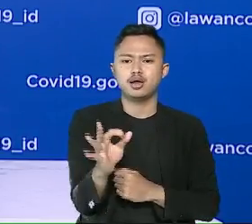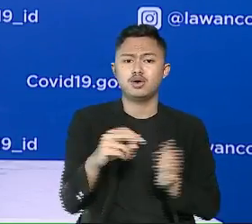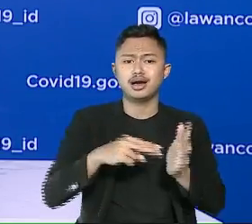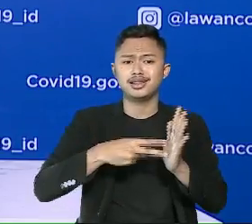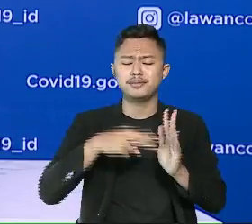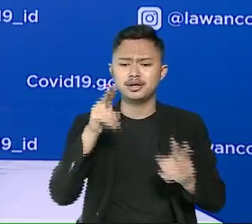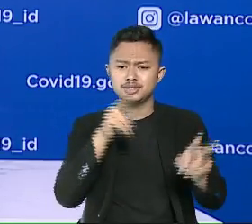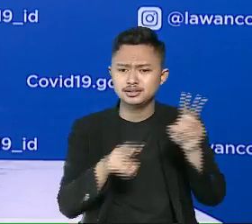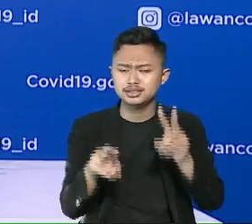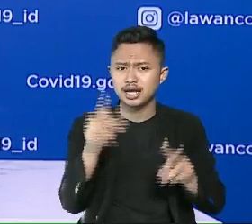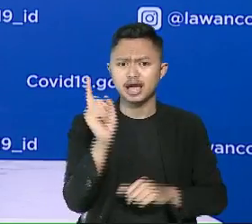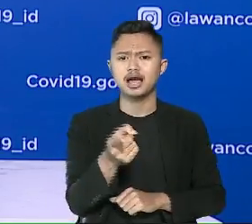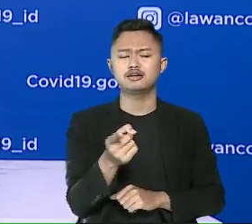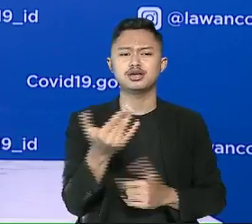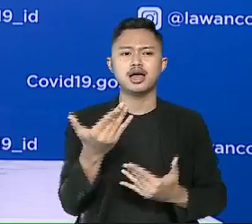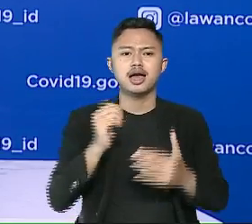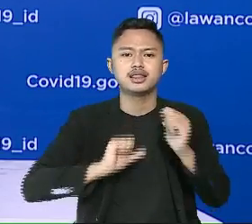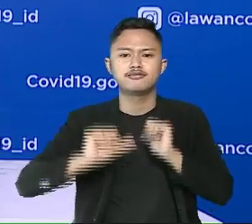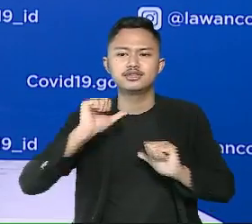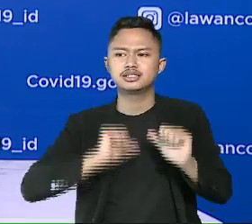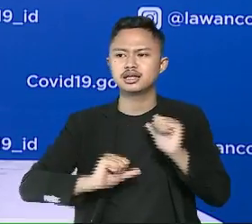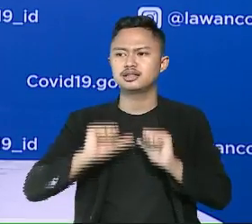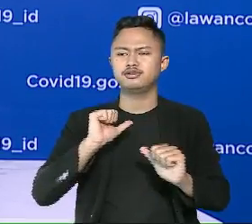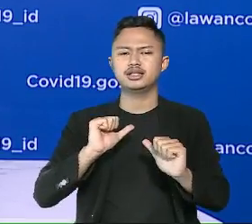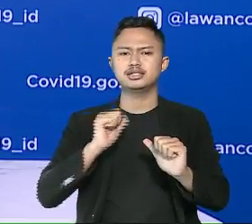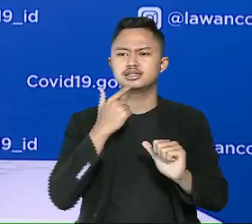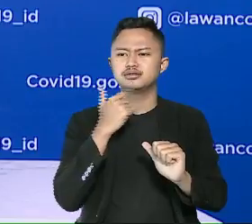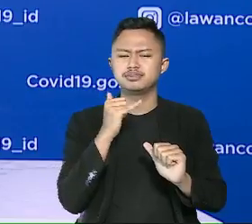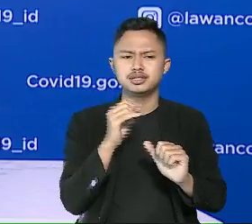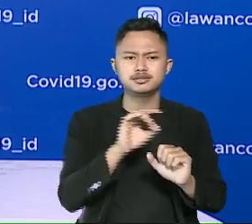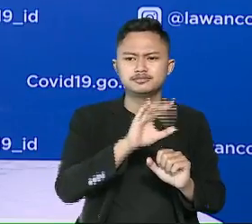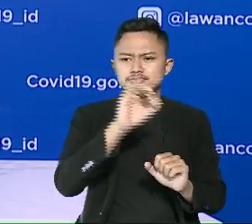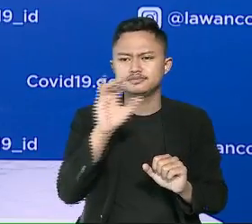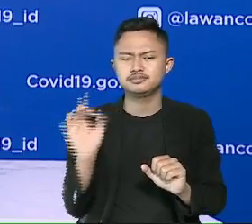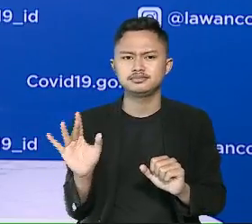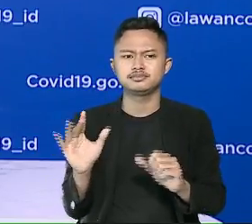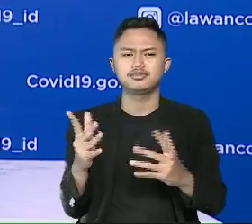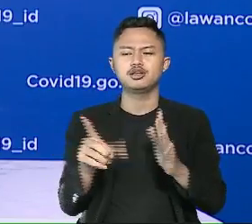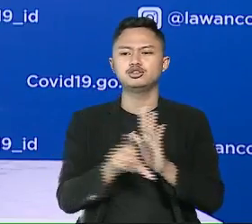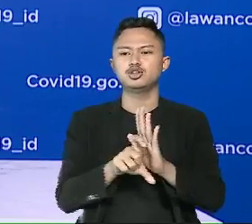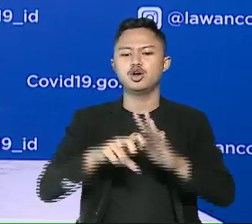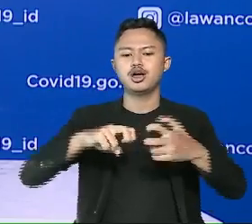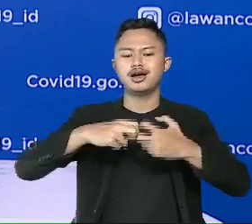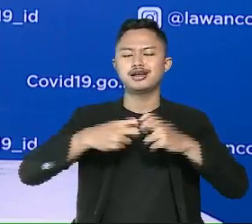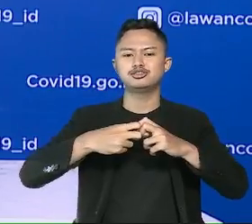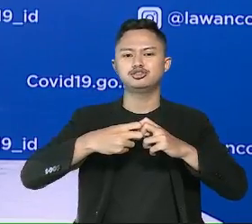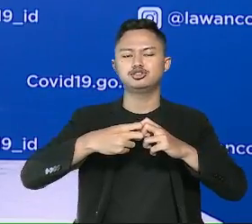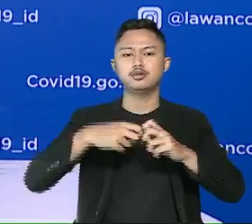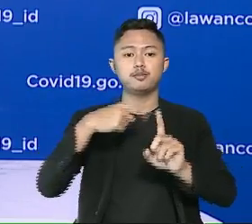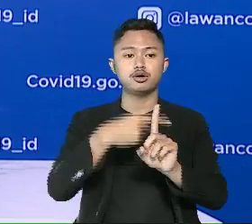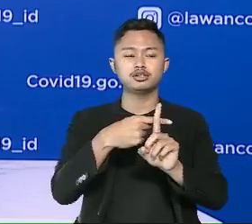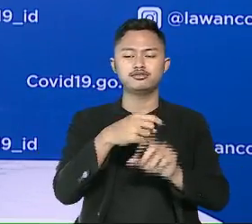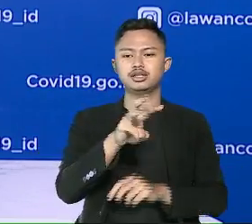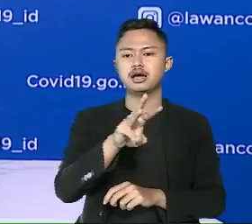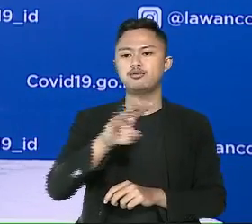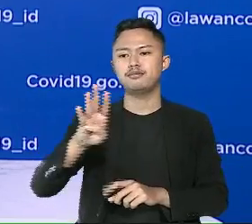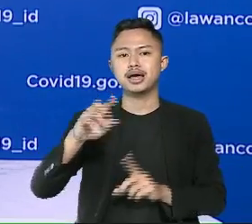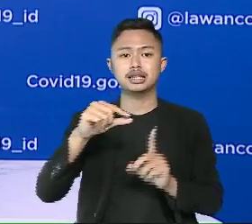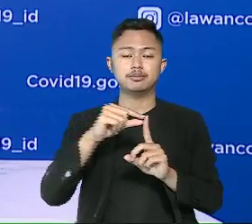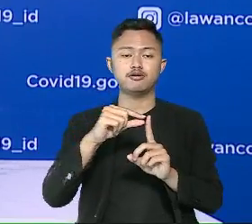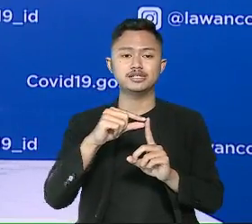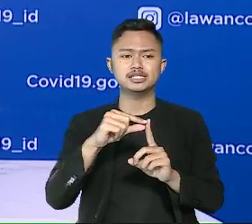mengawasi pergerakan dan aktivitas masyarakat. Merujuk pada data tren kasus positif di 34